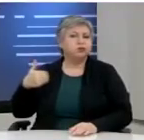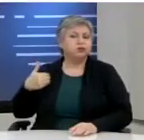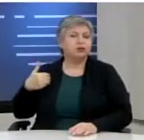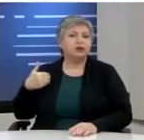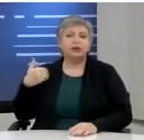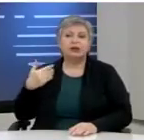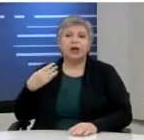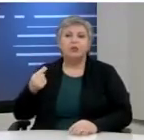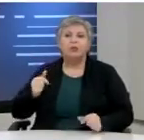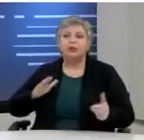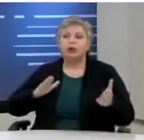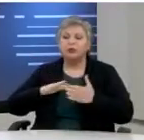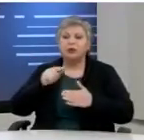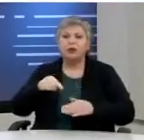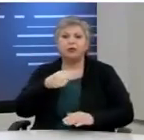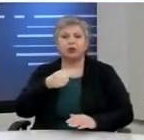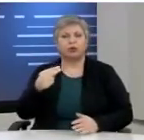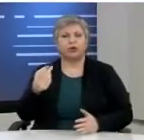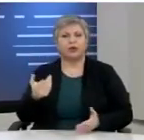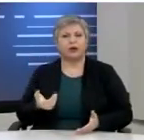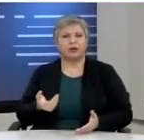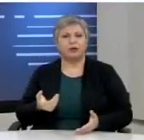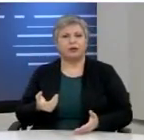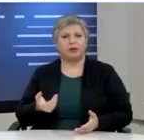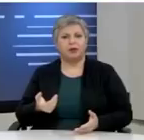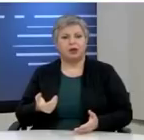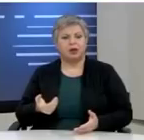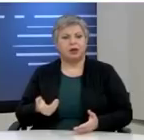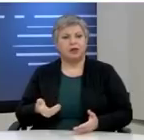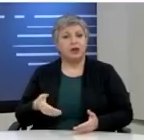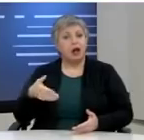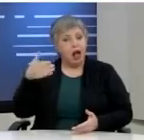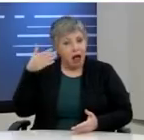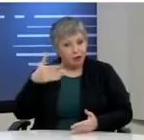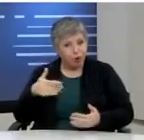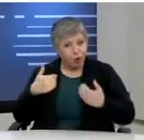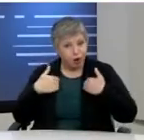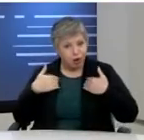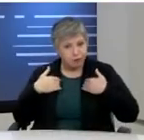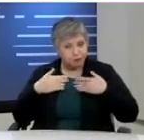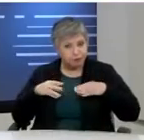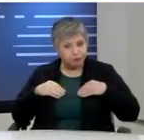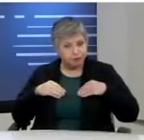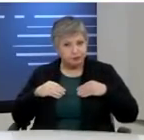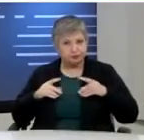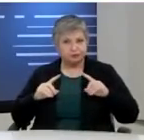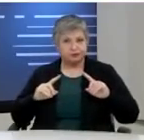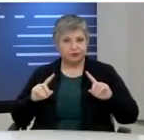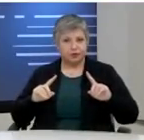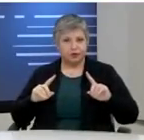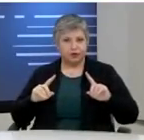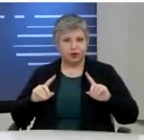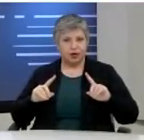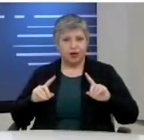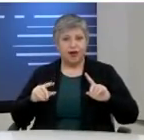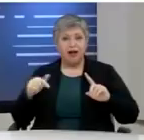Μια θέση την οποία δεν παρήγαγε η δική μας κυβέρνηση. Η δική μας κυβέρνηση τη βρήκε από